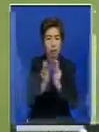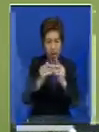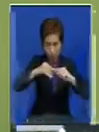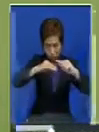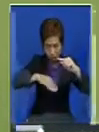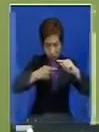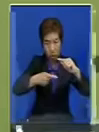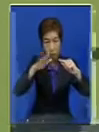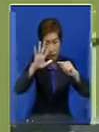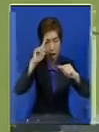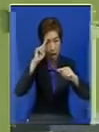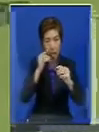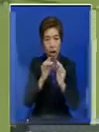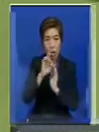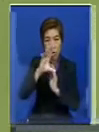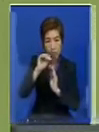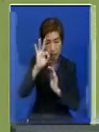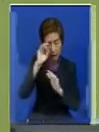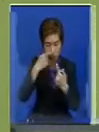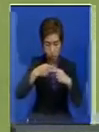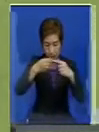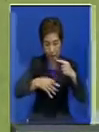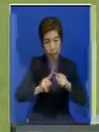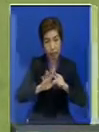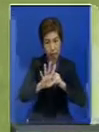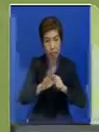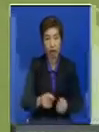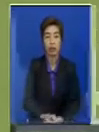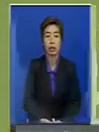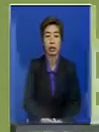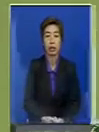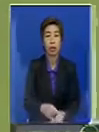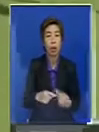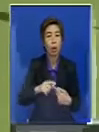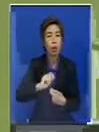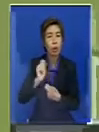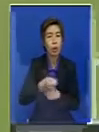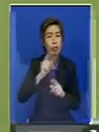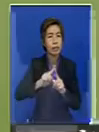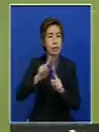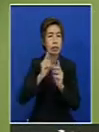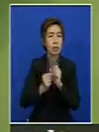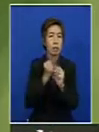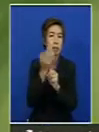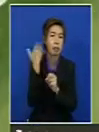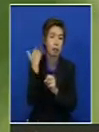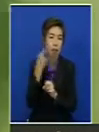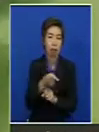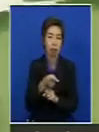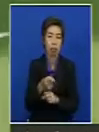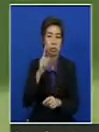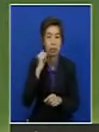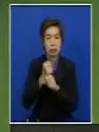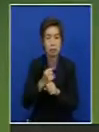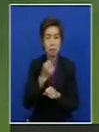าร์139ขึ้นมาอยู่อันดับ5ผลงานของแชมป์เก่าปีแล้วอย่างรอรี่ไม่ลอยโปรจากอาริเนอร์ครับพลาดเสียโบ